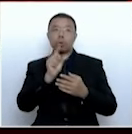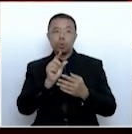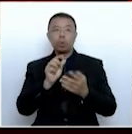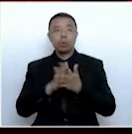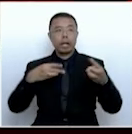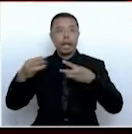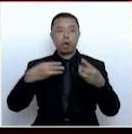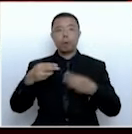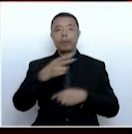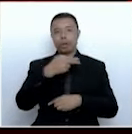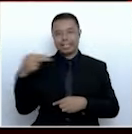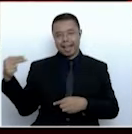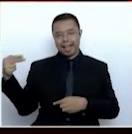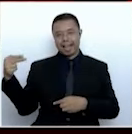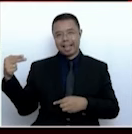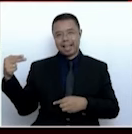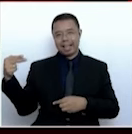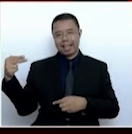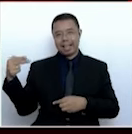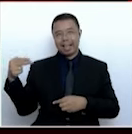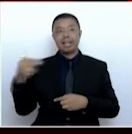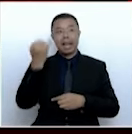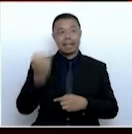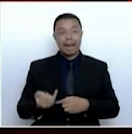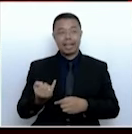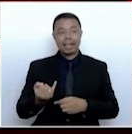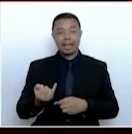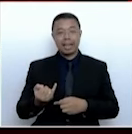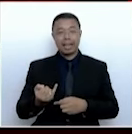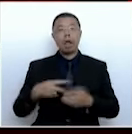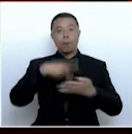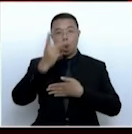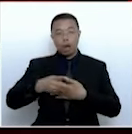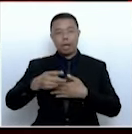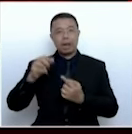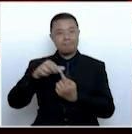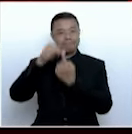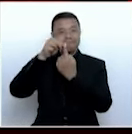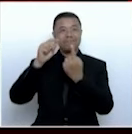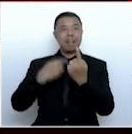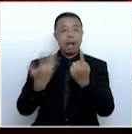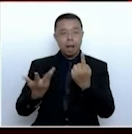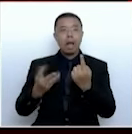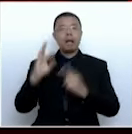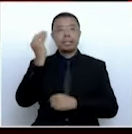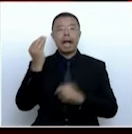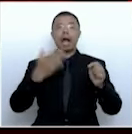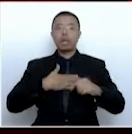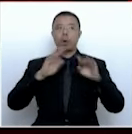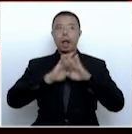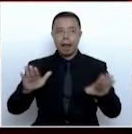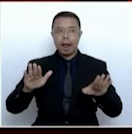utama perekonomian Indonesia. Dan yang terakhir, program unggulan kami adalah Jakarta ku